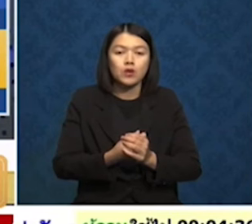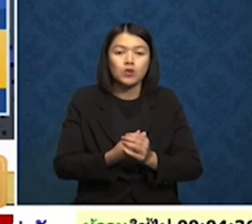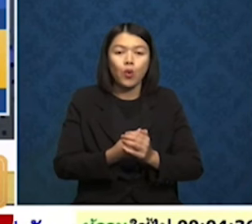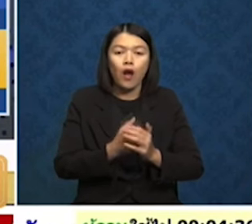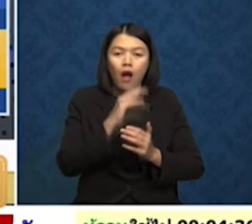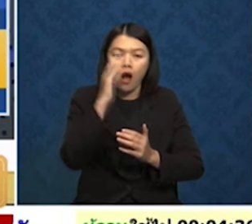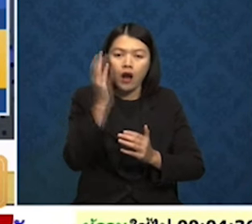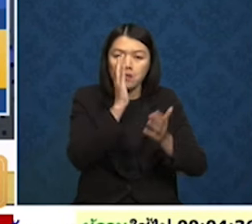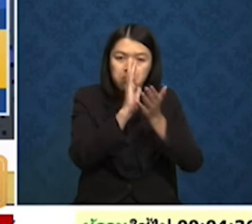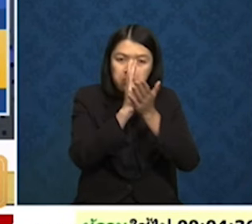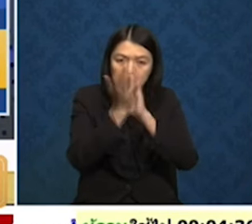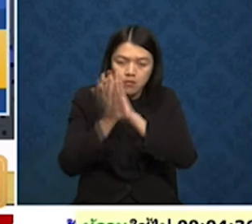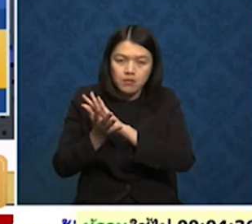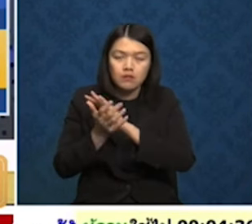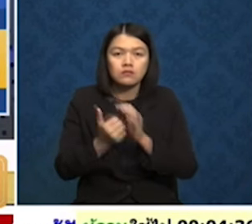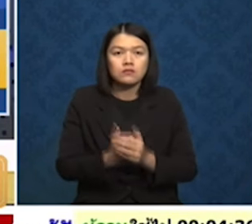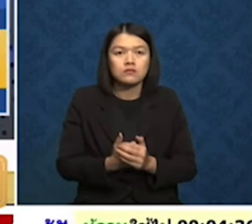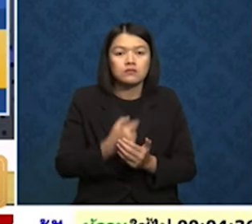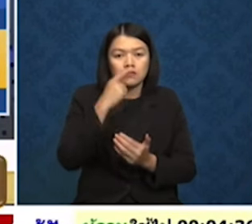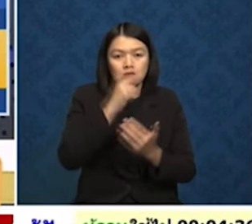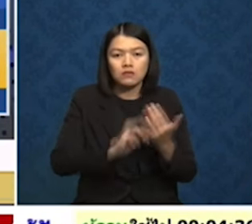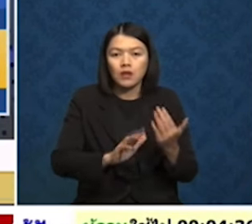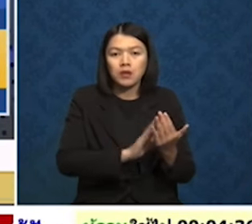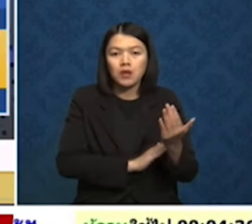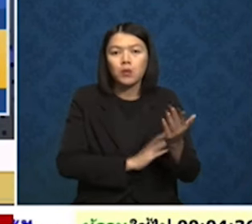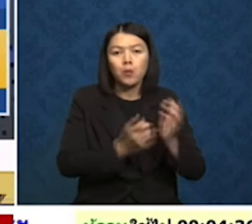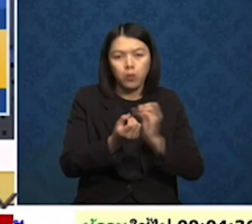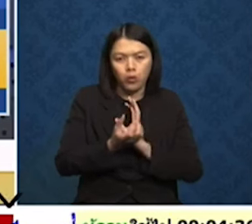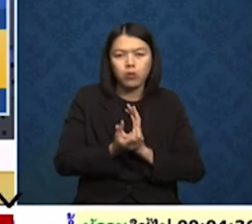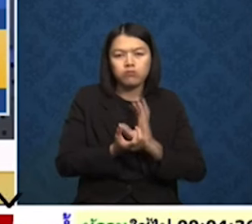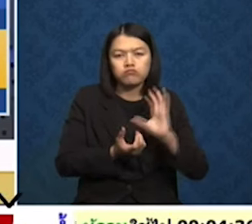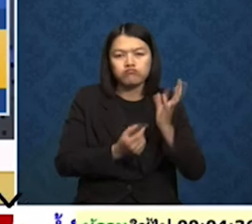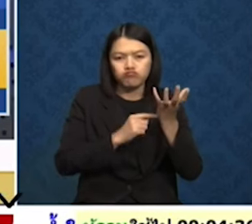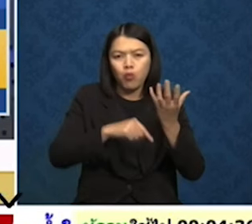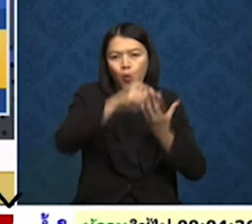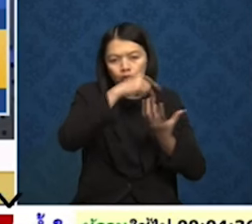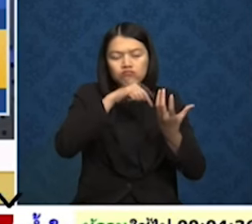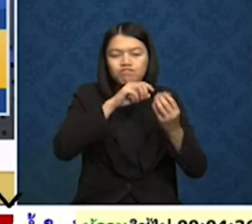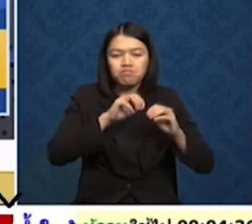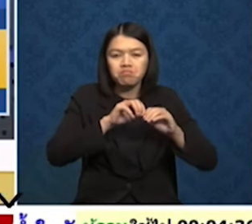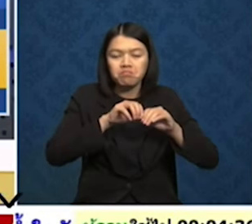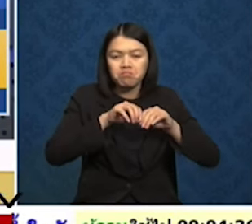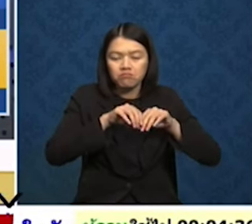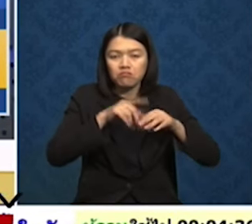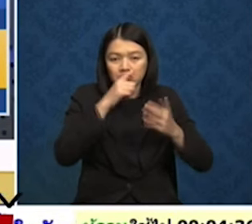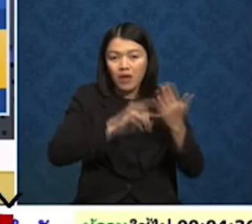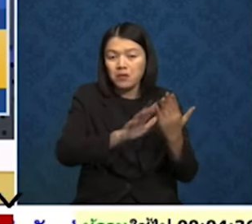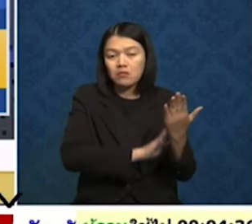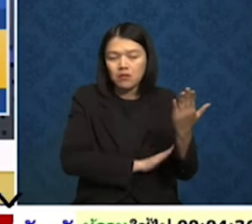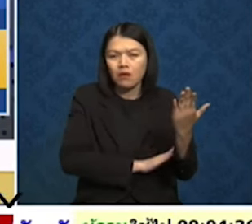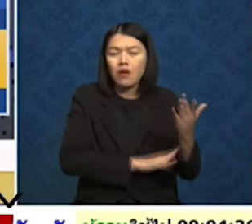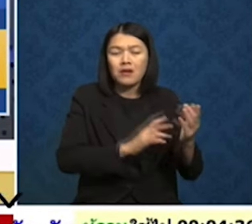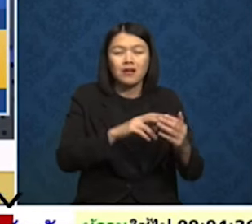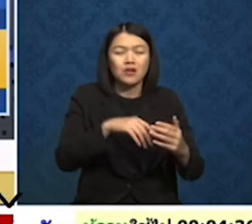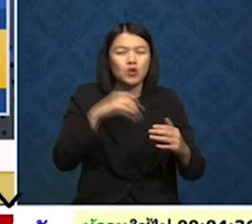งประเทศไทยเราได้รัผลกระทบอย่างวงกว้างช่งหนาแร